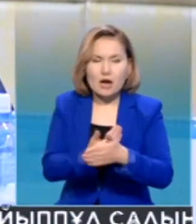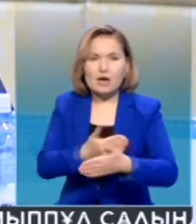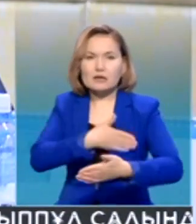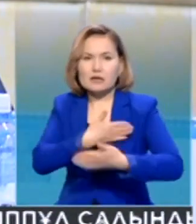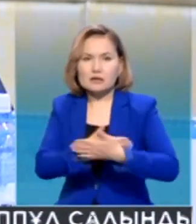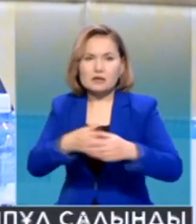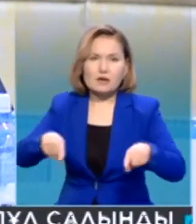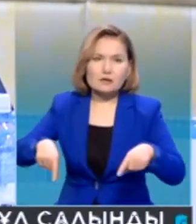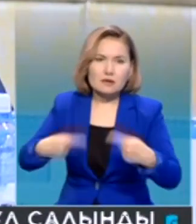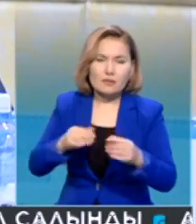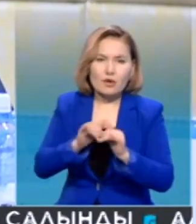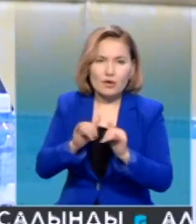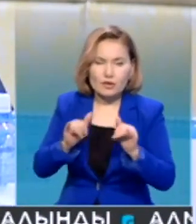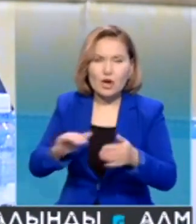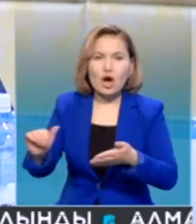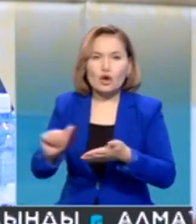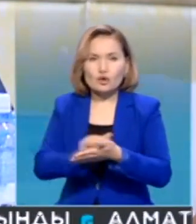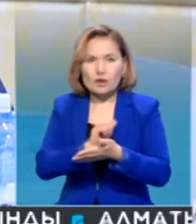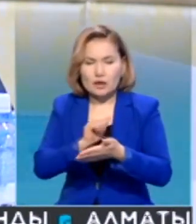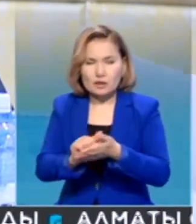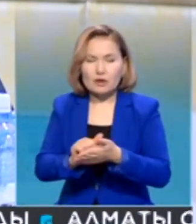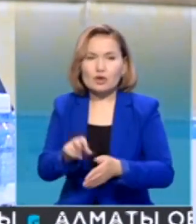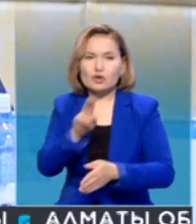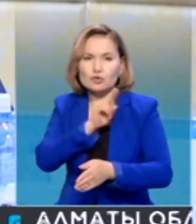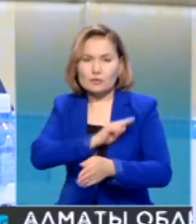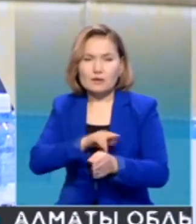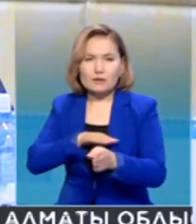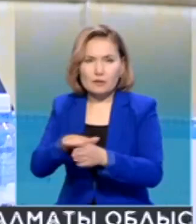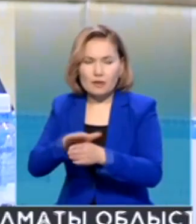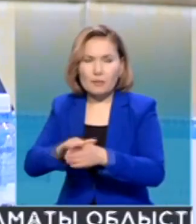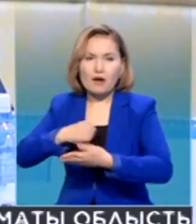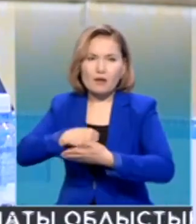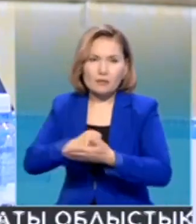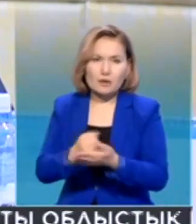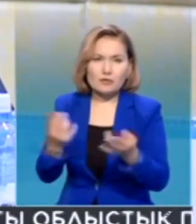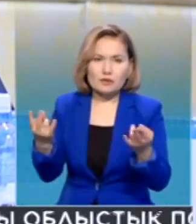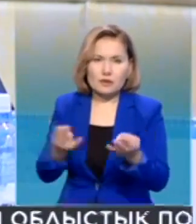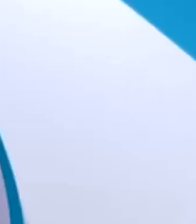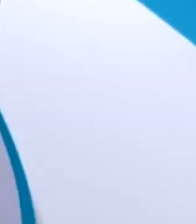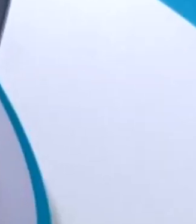серпін беретін құжаттар ретінде қарастырып қабылдауымыз керек.